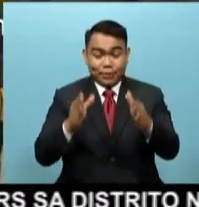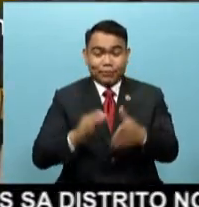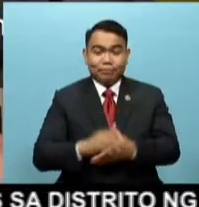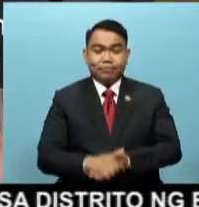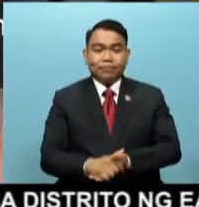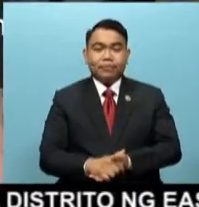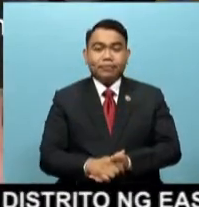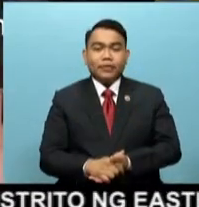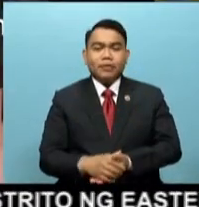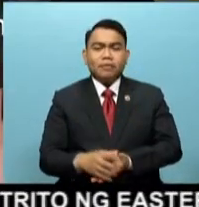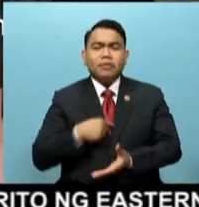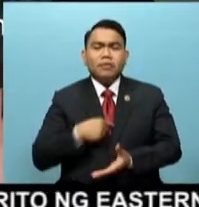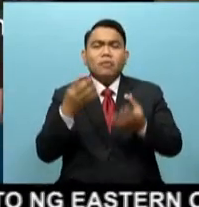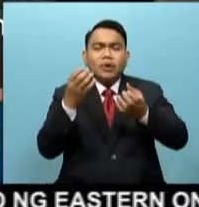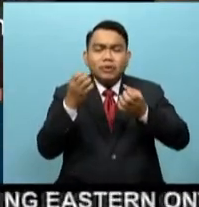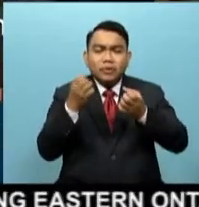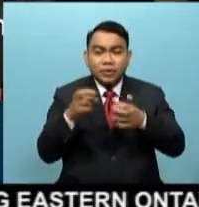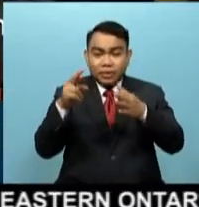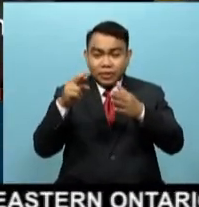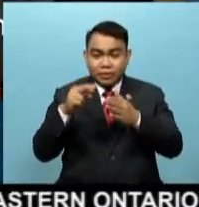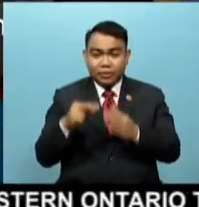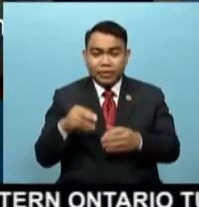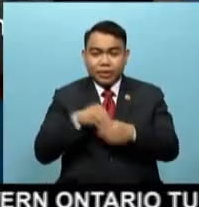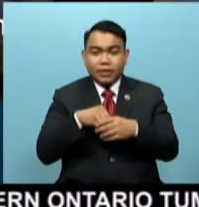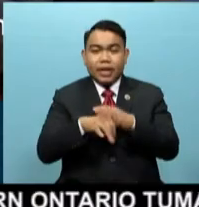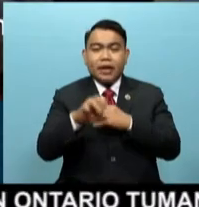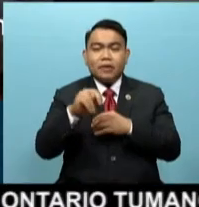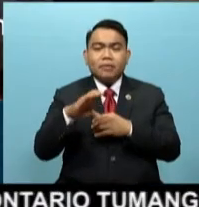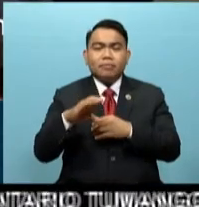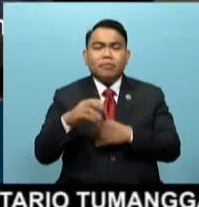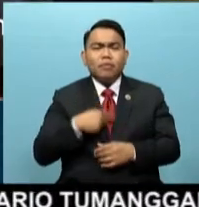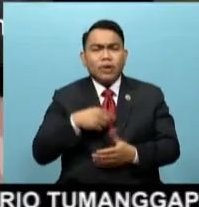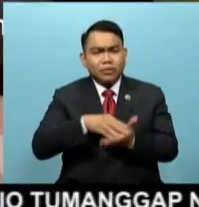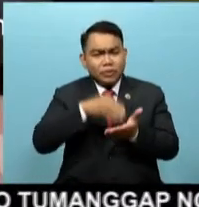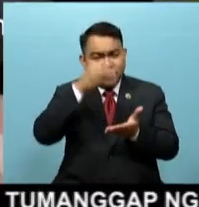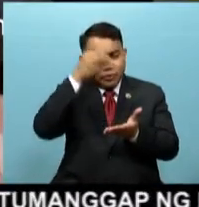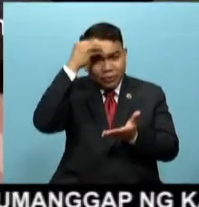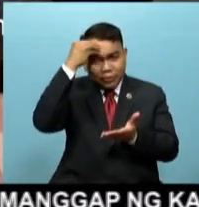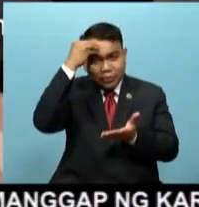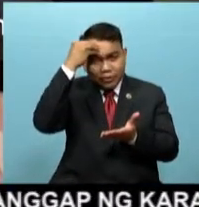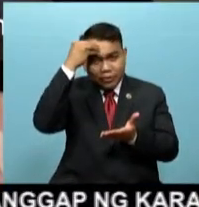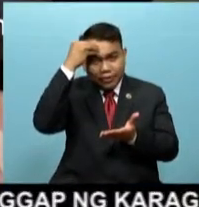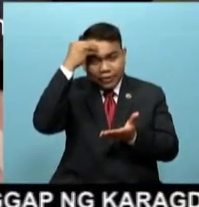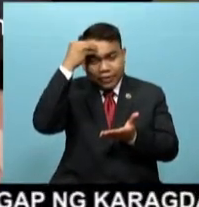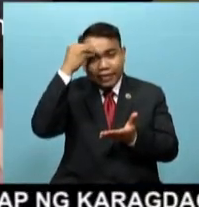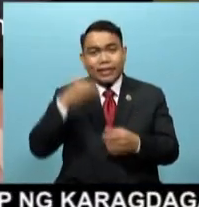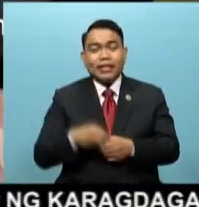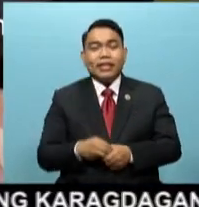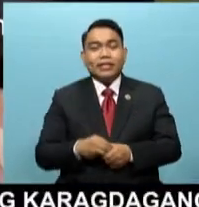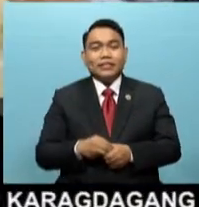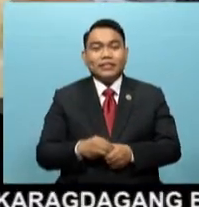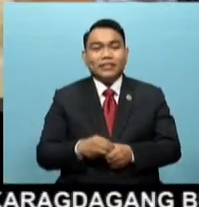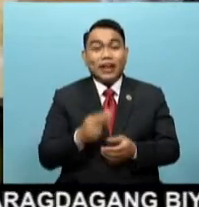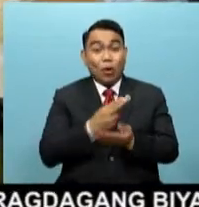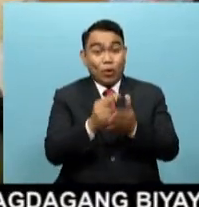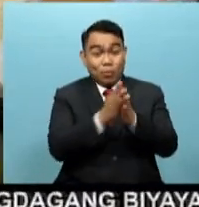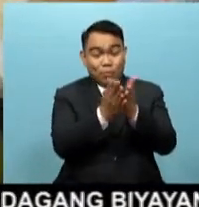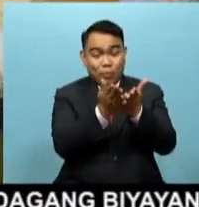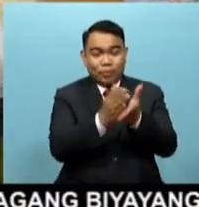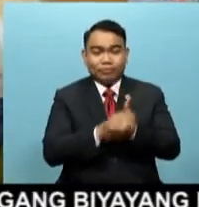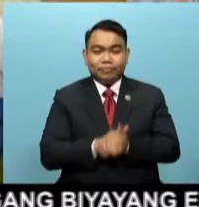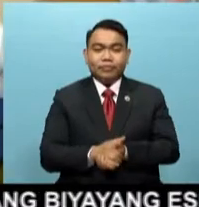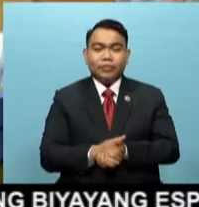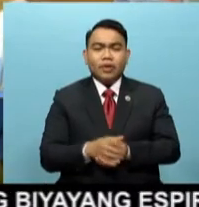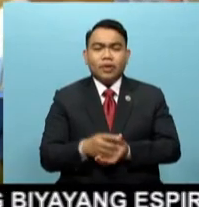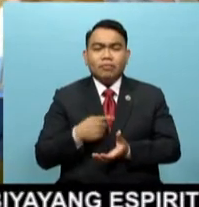makinig sa Iglesia ni Cristo kay Diyos ko na po na magkakataon sa mga kuwan ba, sa Biblia. Ganaan